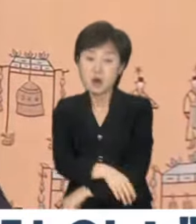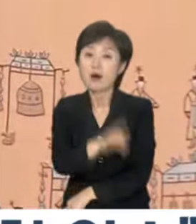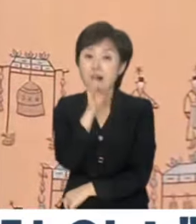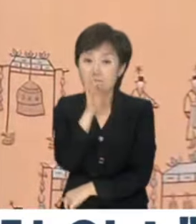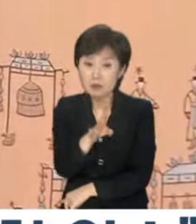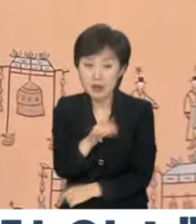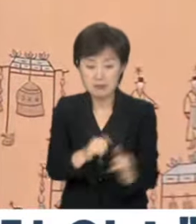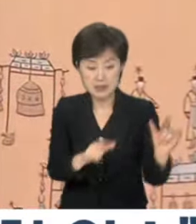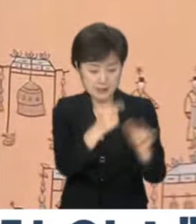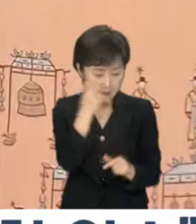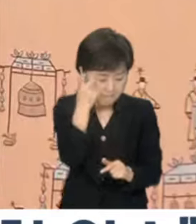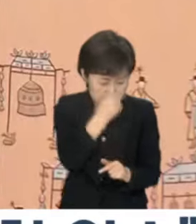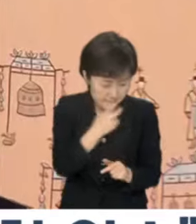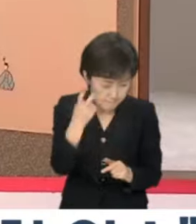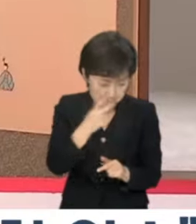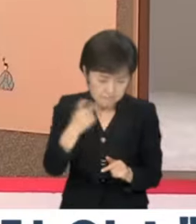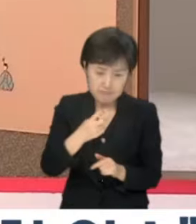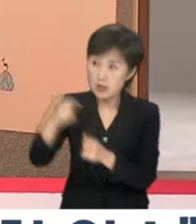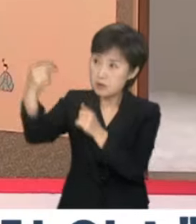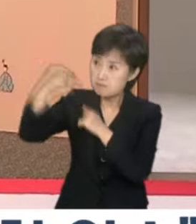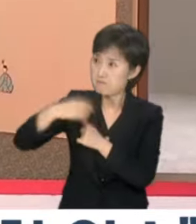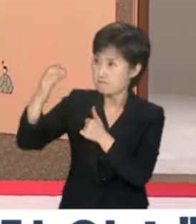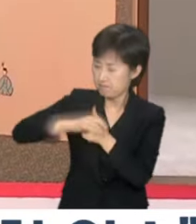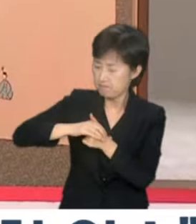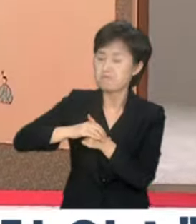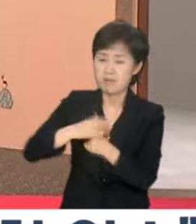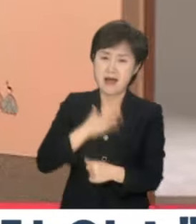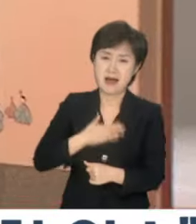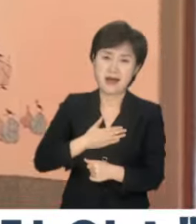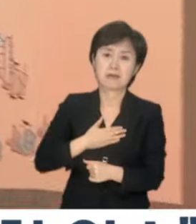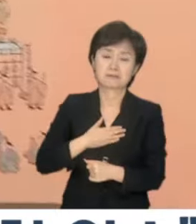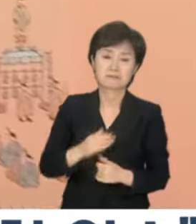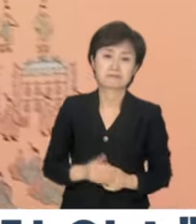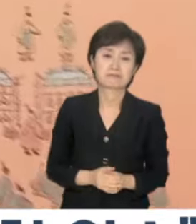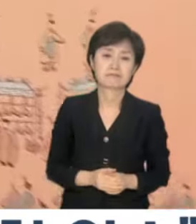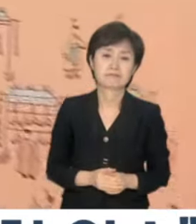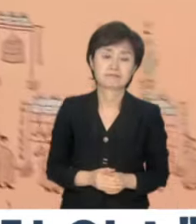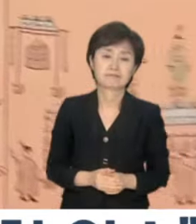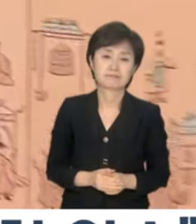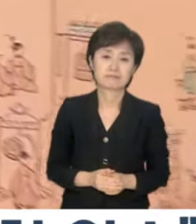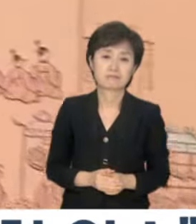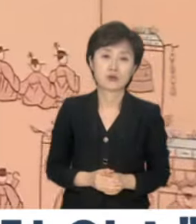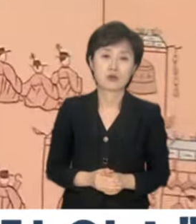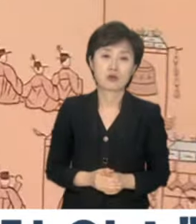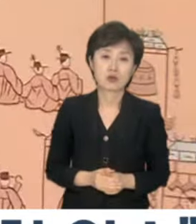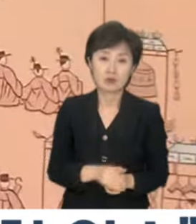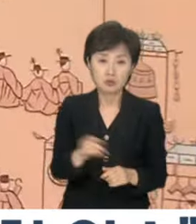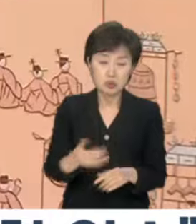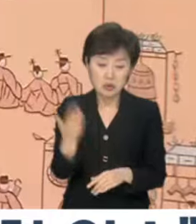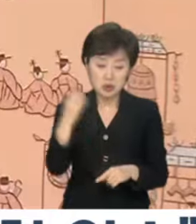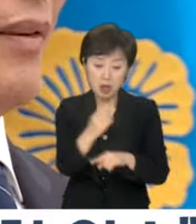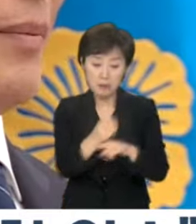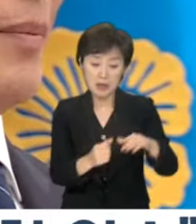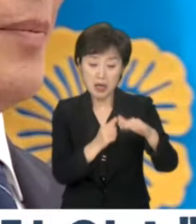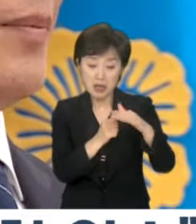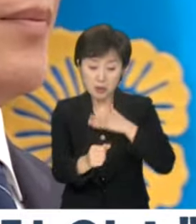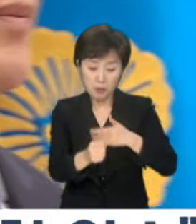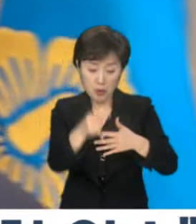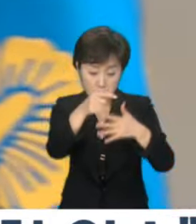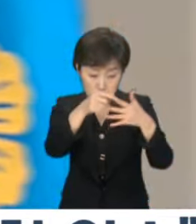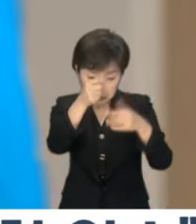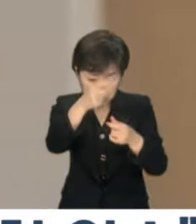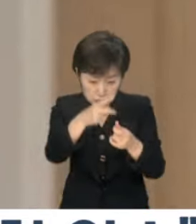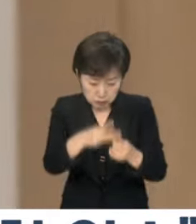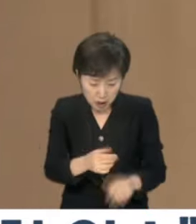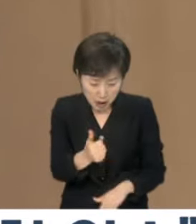없도록 민생을 살뜰히 챙기라는 취지라고 임명 배경을 전했습니다. 국민의힘의 비례대표 당선권에 들지 않은 데